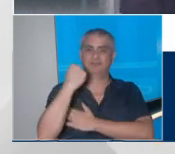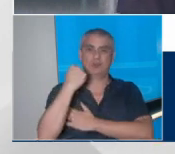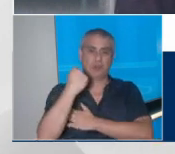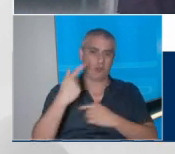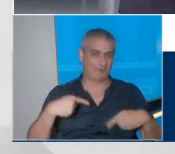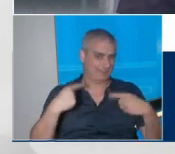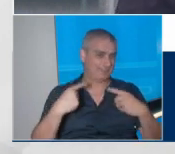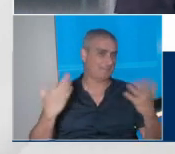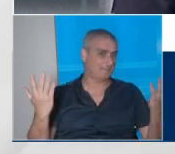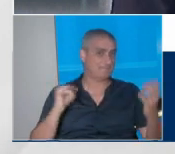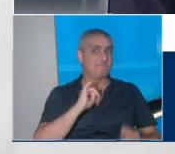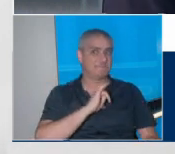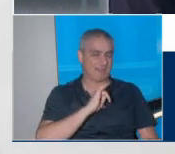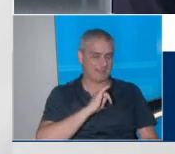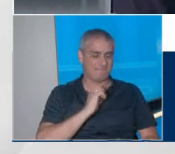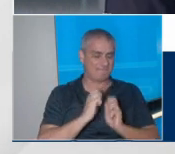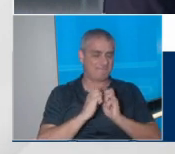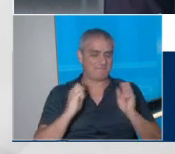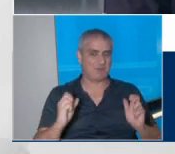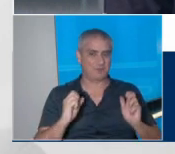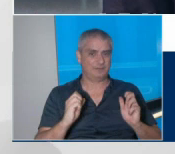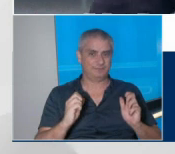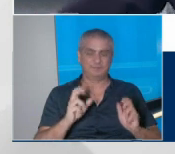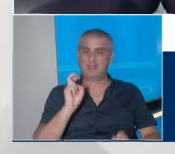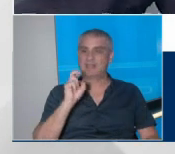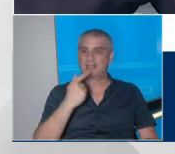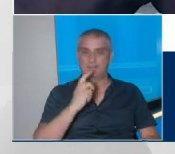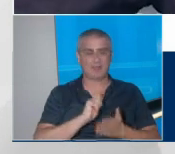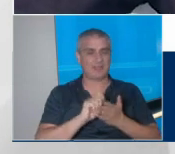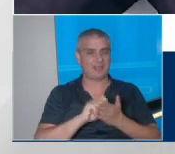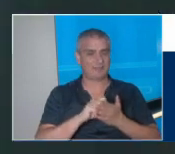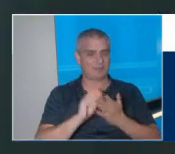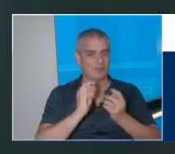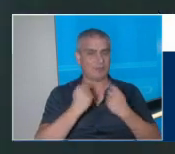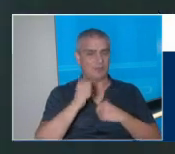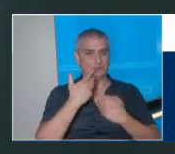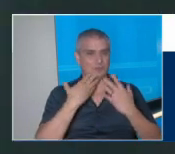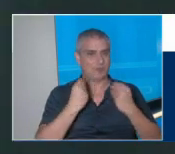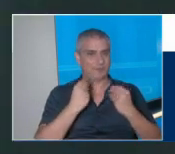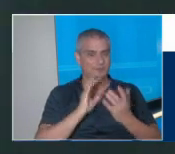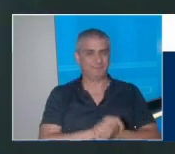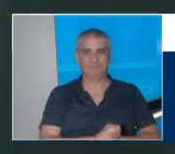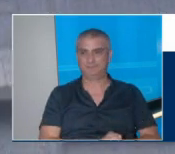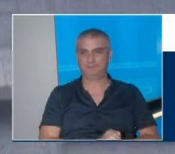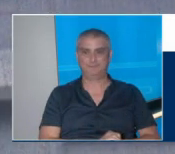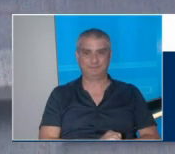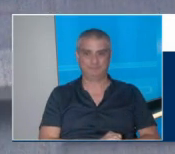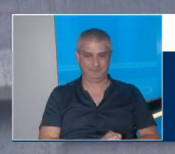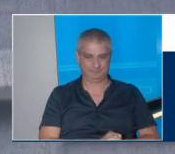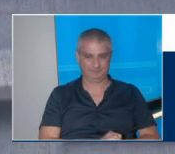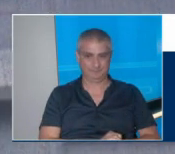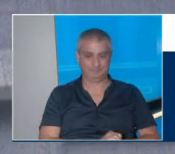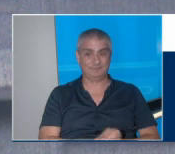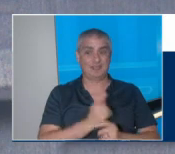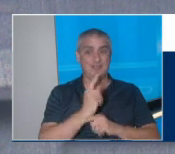ימים מעניינים וארוכים לפנינו. תרה גרמן, כתבת הפוליטית של מקור ראשון, תודה רבה. גם לך, תודה. את